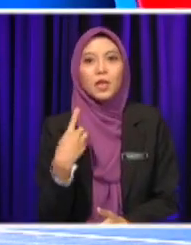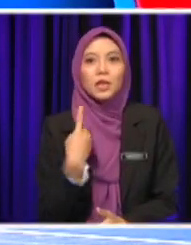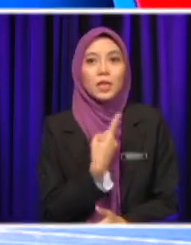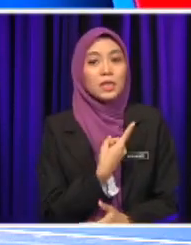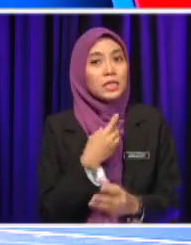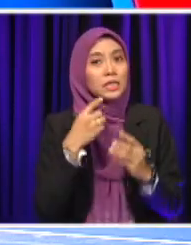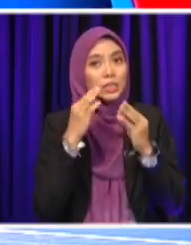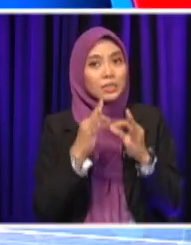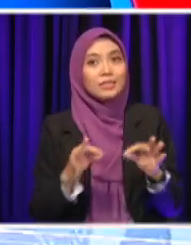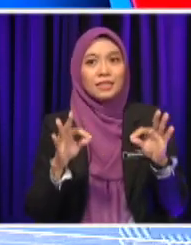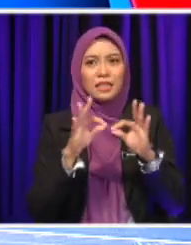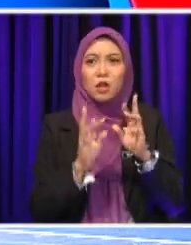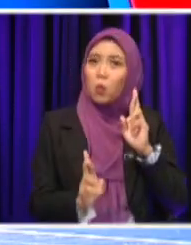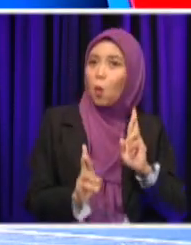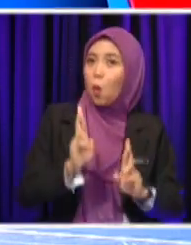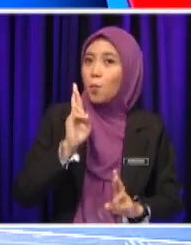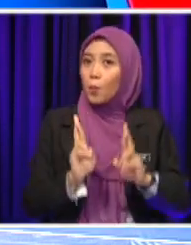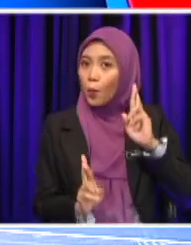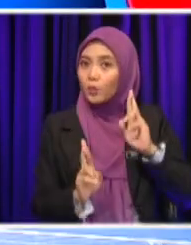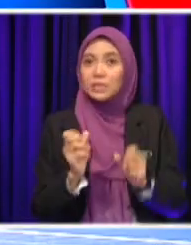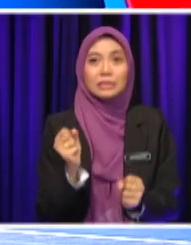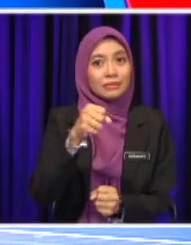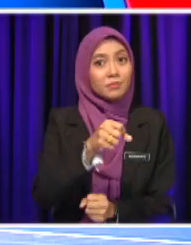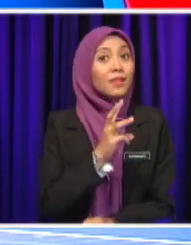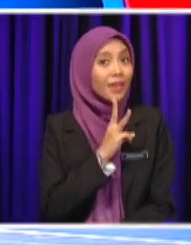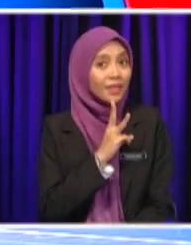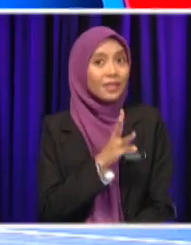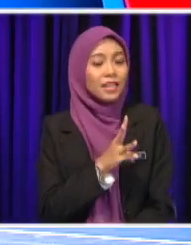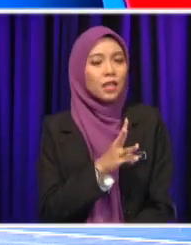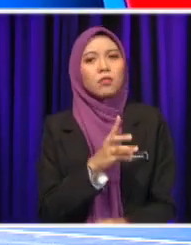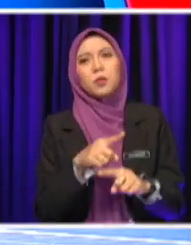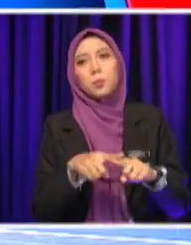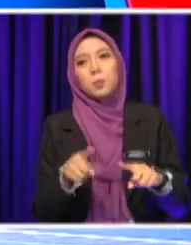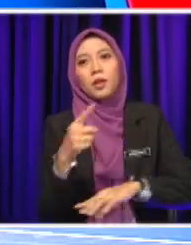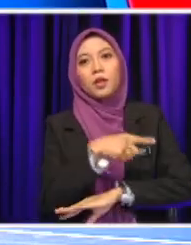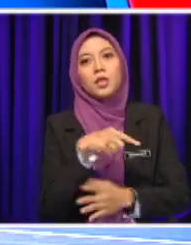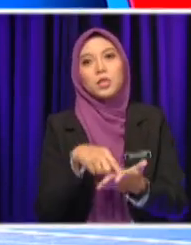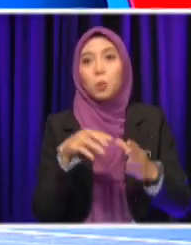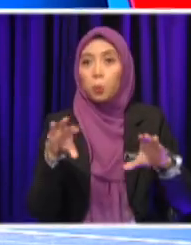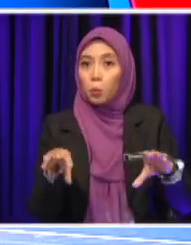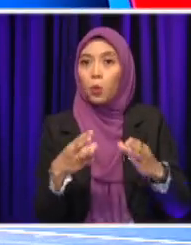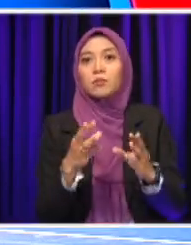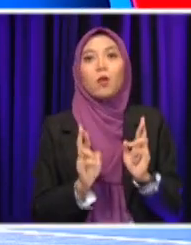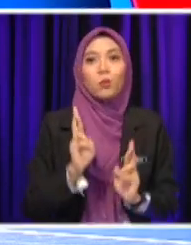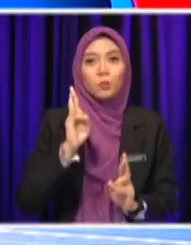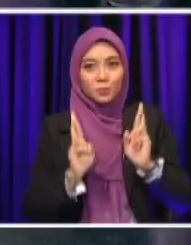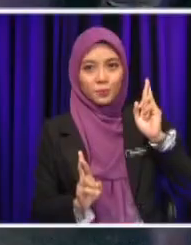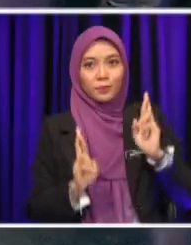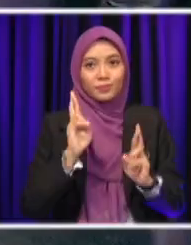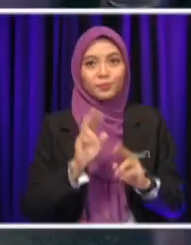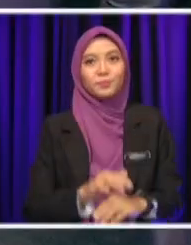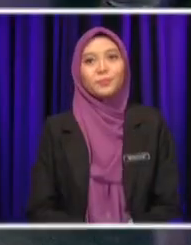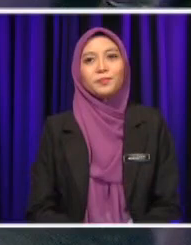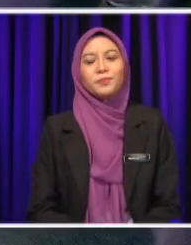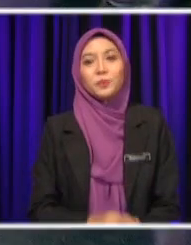tentang robot siram air. Biasa kita siram air macam biasa, tapi ni kita nak buat robot siram air. Baik cikgu, untuk slot kali